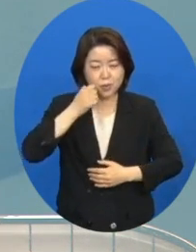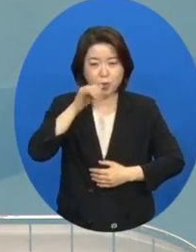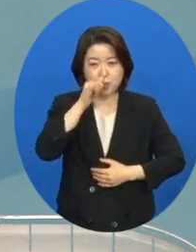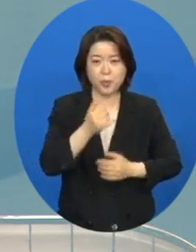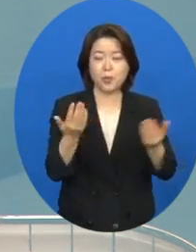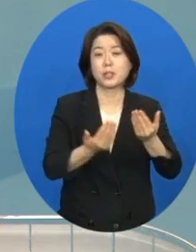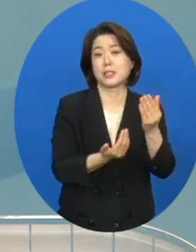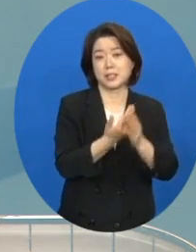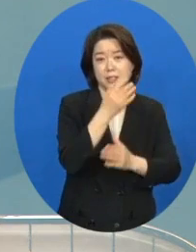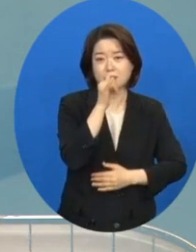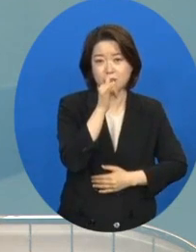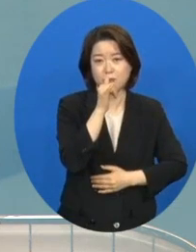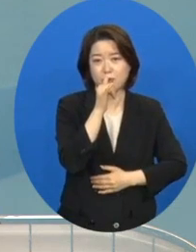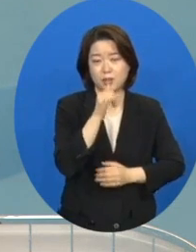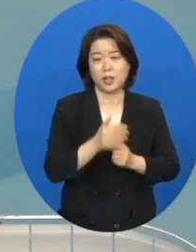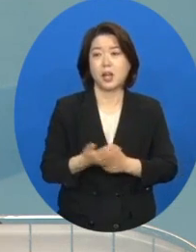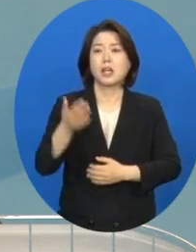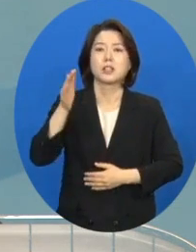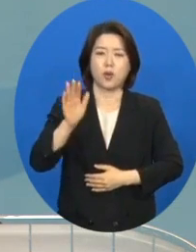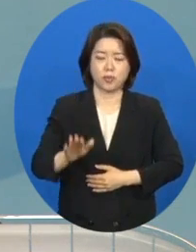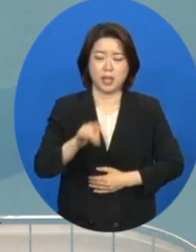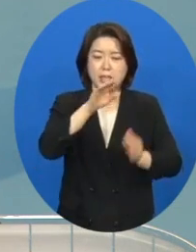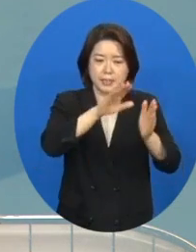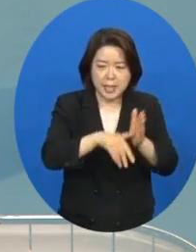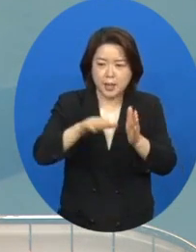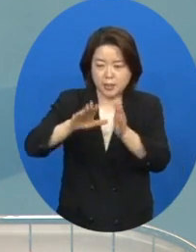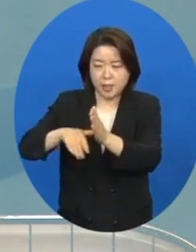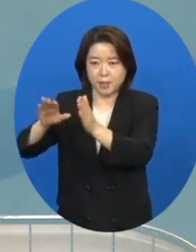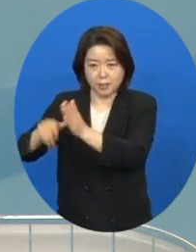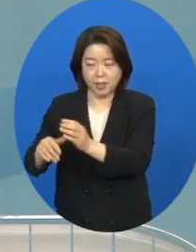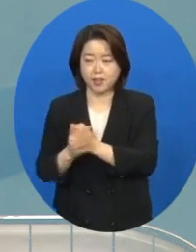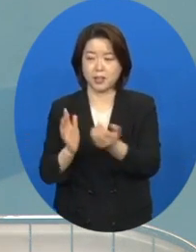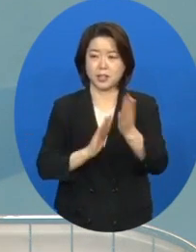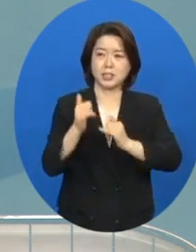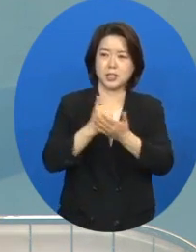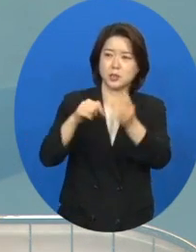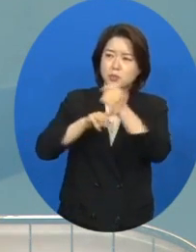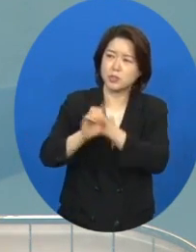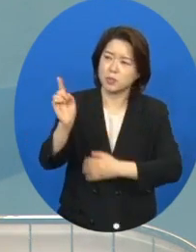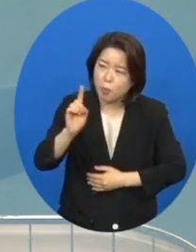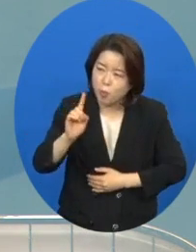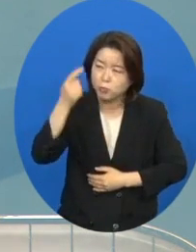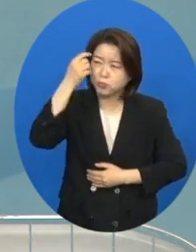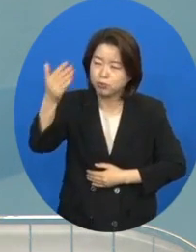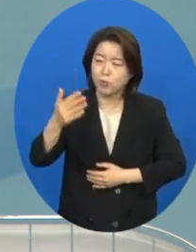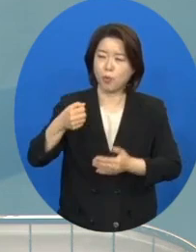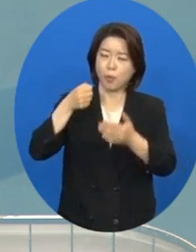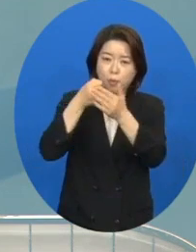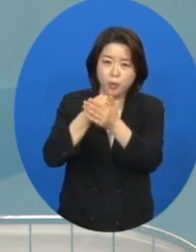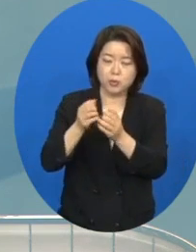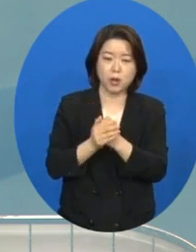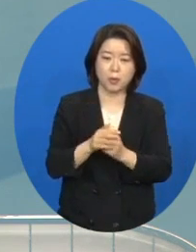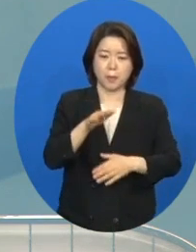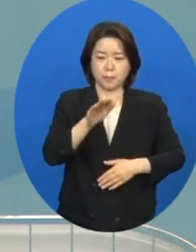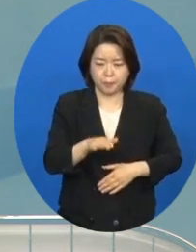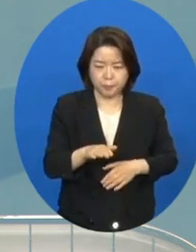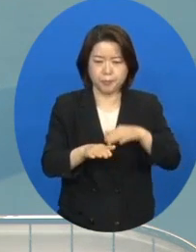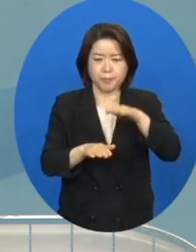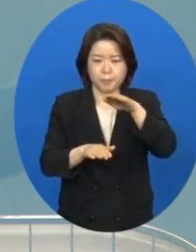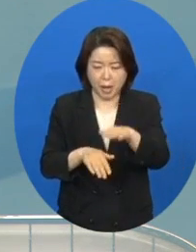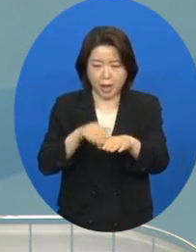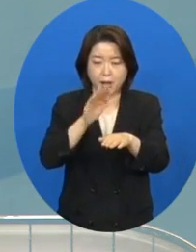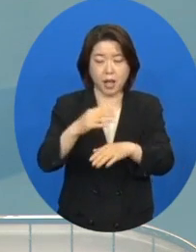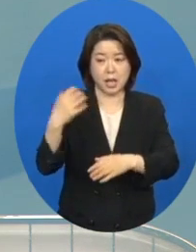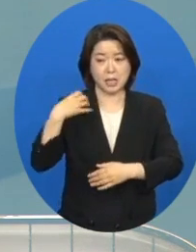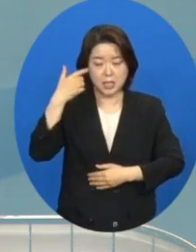사건들도 있었습니다. 그런데 그때마다 예수님의 뜻을 구하고 결정하고 한 걸음씩 나아갔던